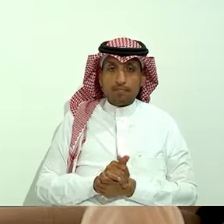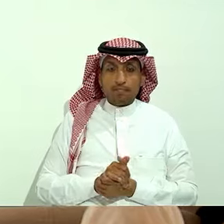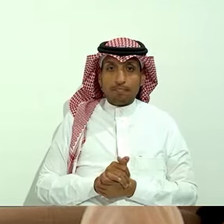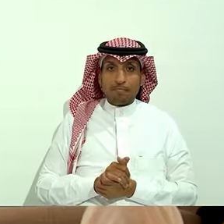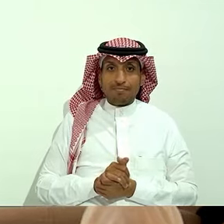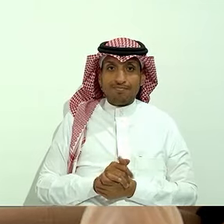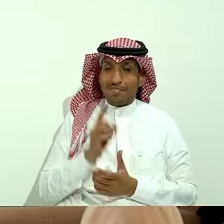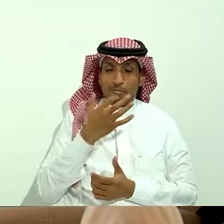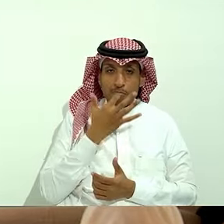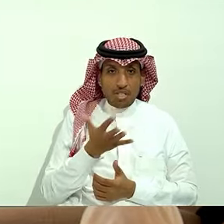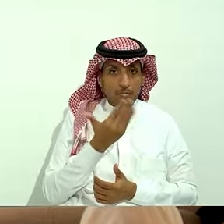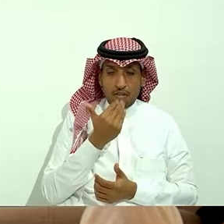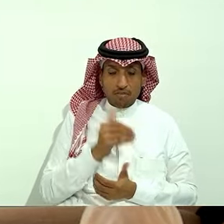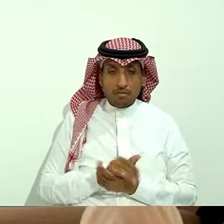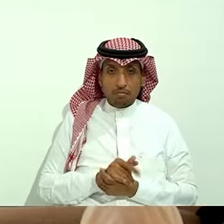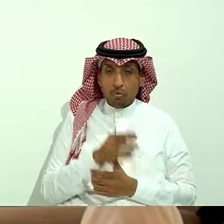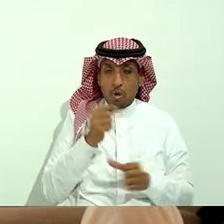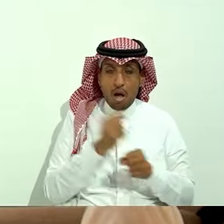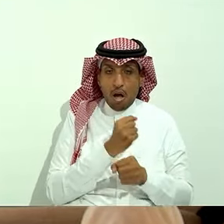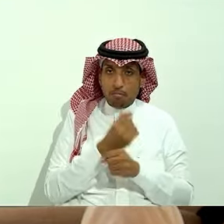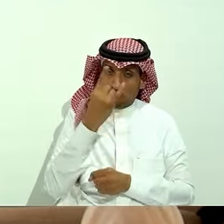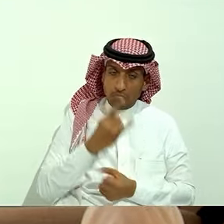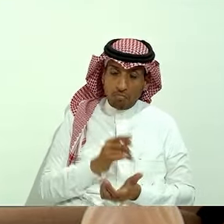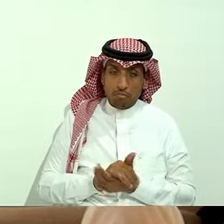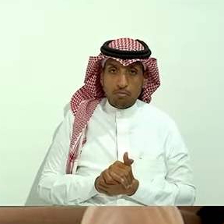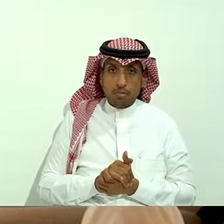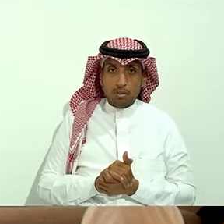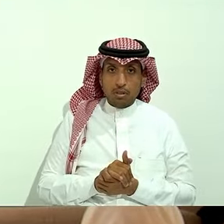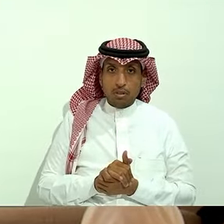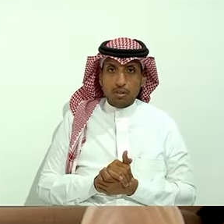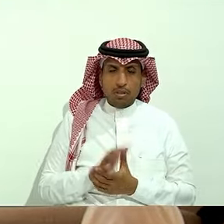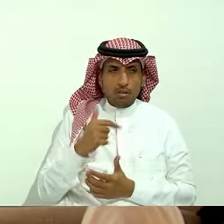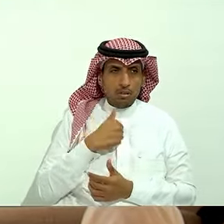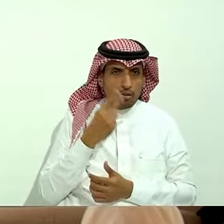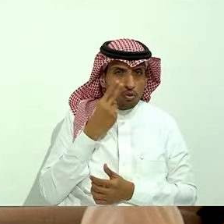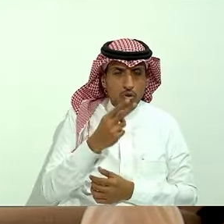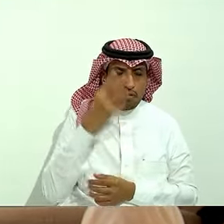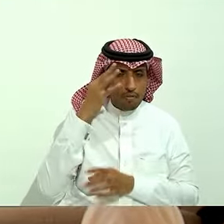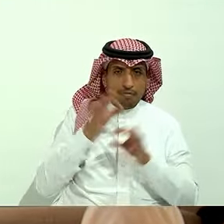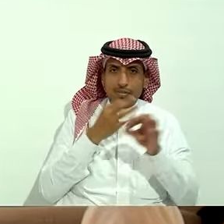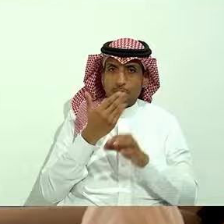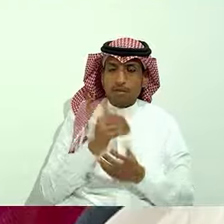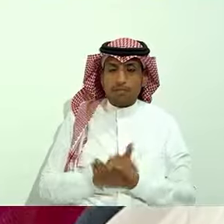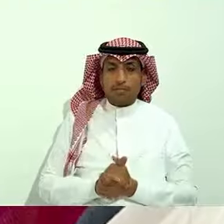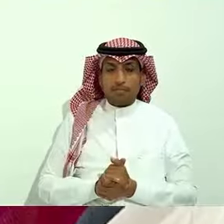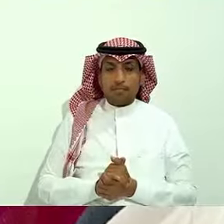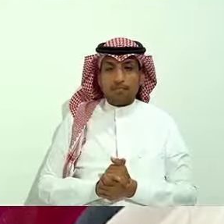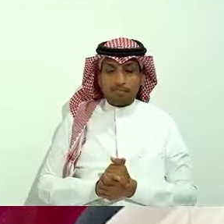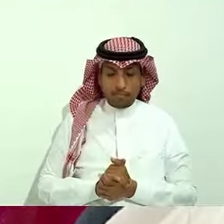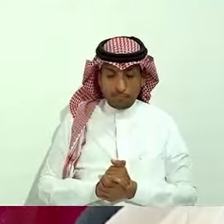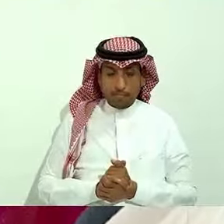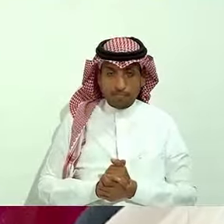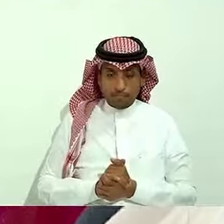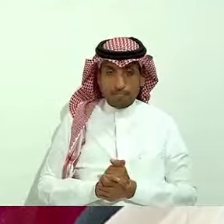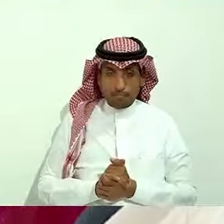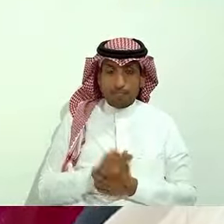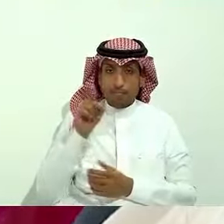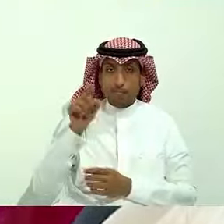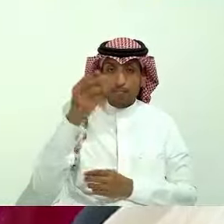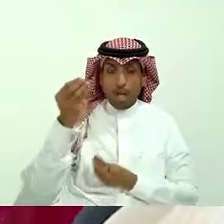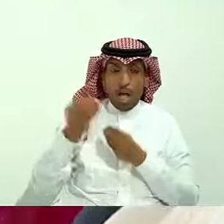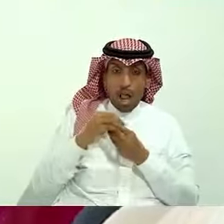ما هو شيء عادي اللي هم وصلوا له. إيه إحنا نشوفهم يمكن ما نفكر فيه. فعلاً لما حكيتي المعلومة أنا انبهرت، لأن